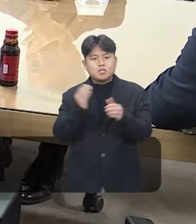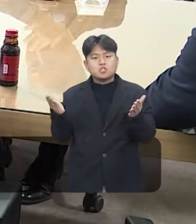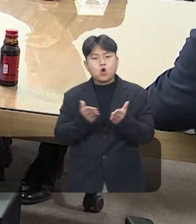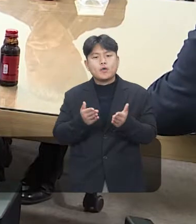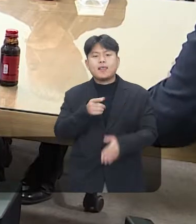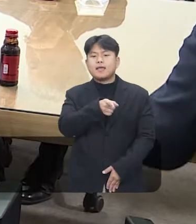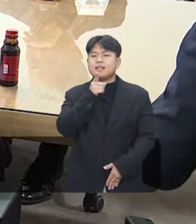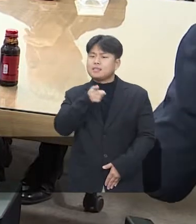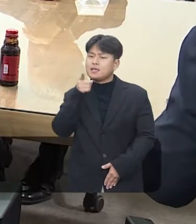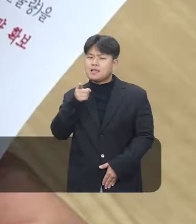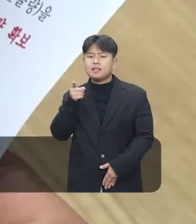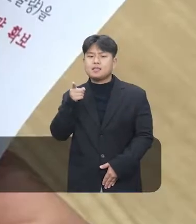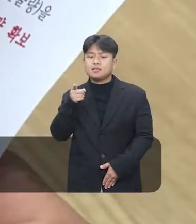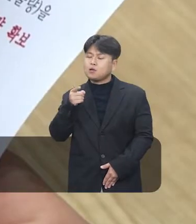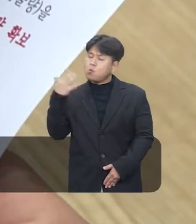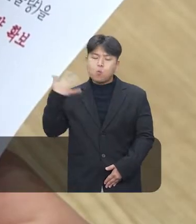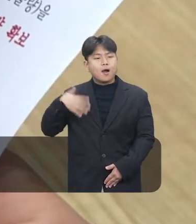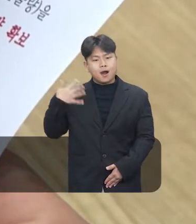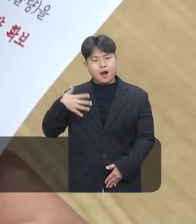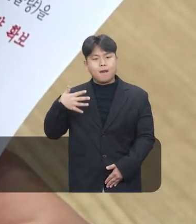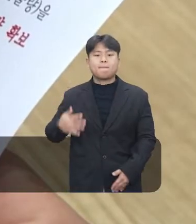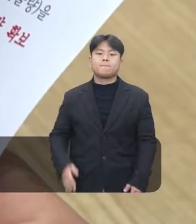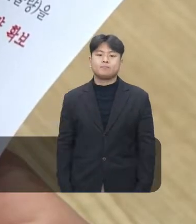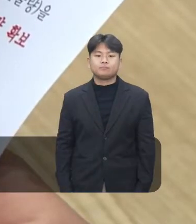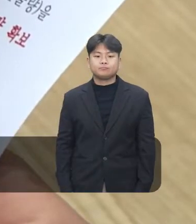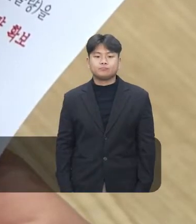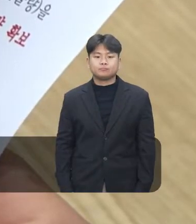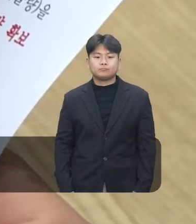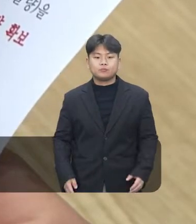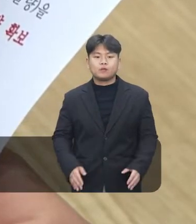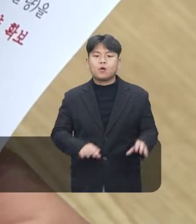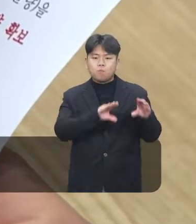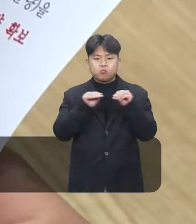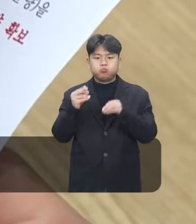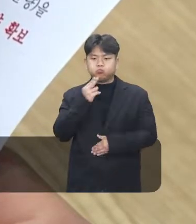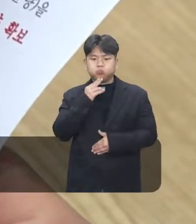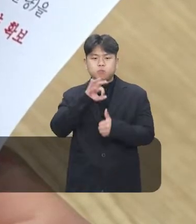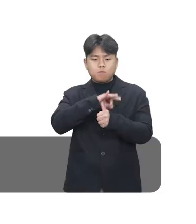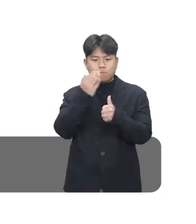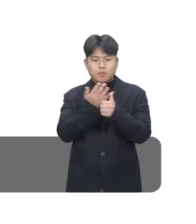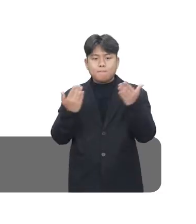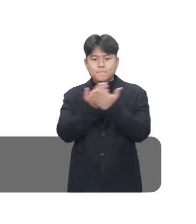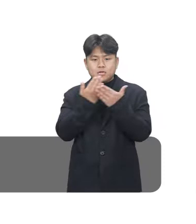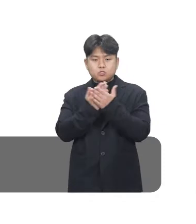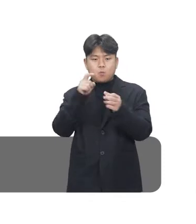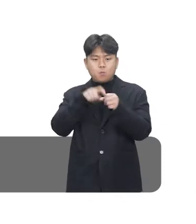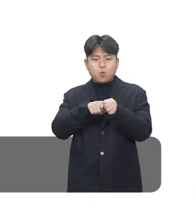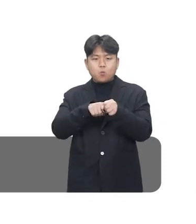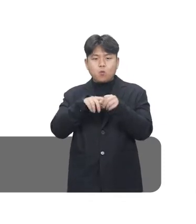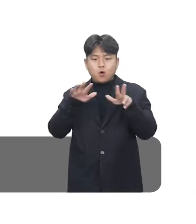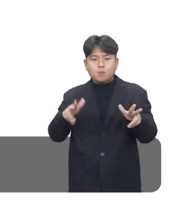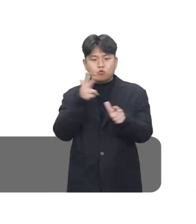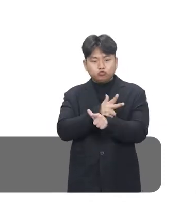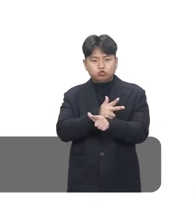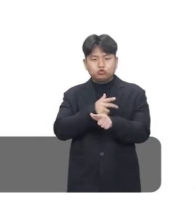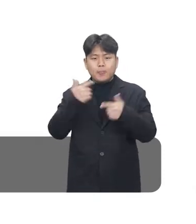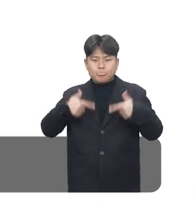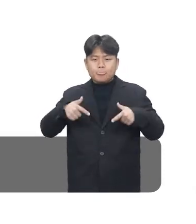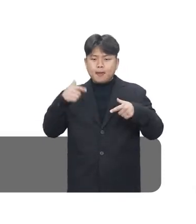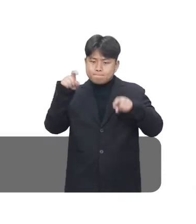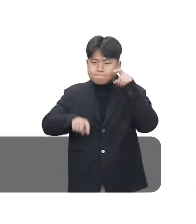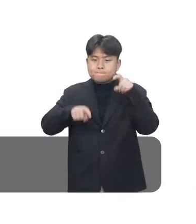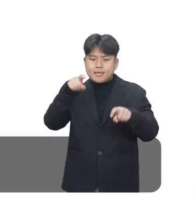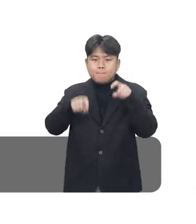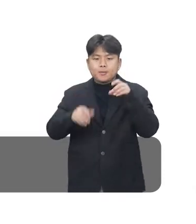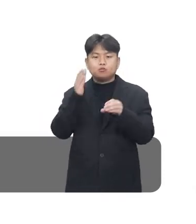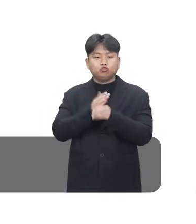적극행정 경진대회에서 모두 1등을 석권하는 쾌거를 이뤄냈습니다. 중단 없는 안양 발전을 위해 이번 주도 한